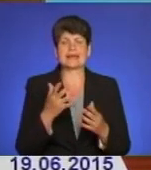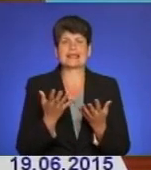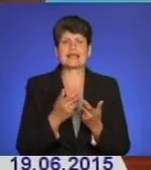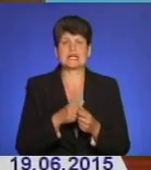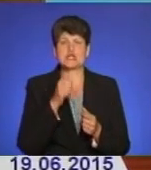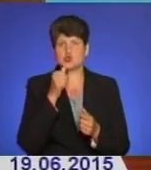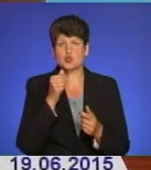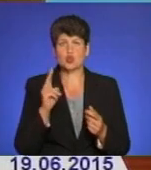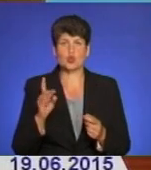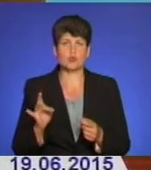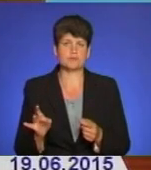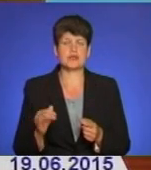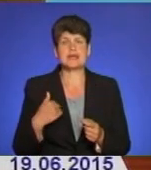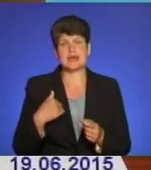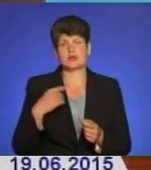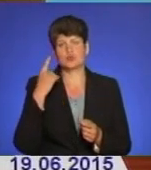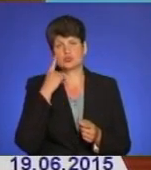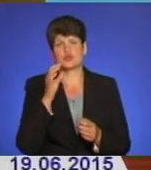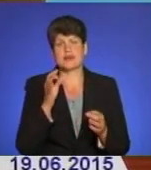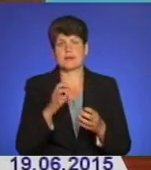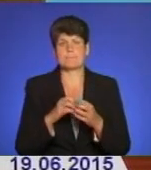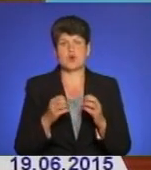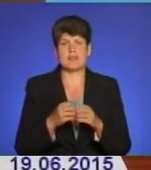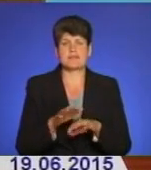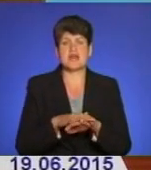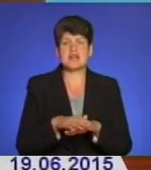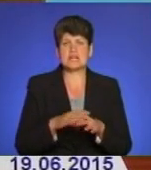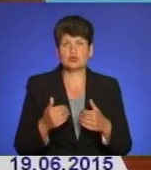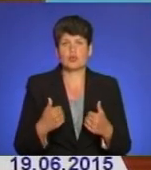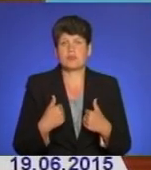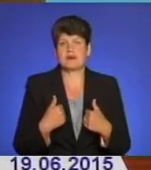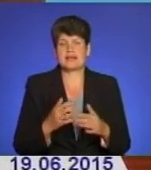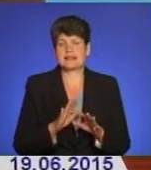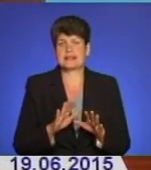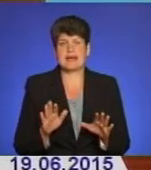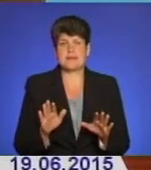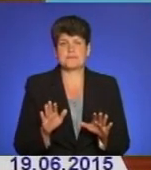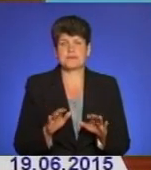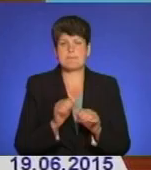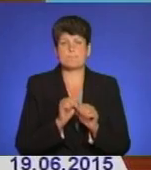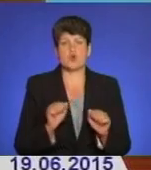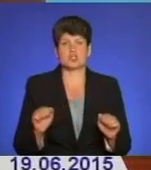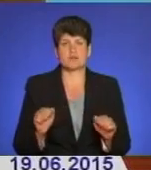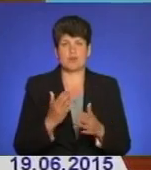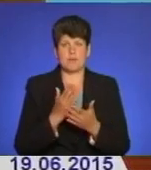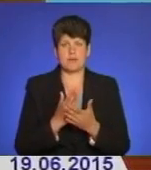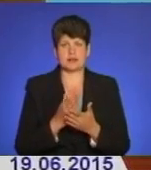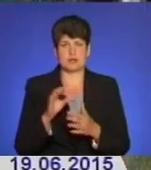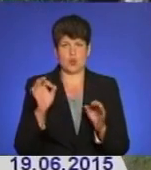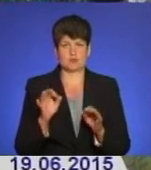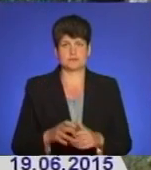і думаю, що ніяких проблем на ринку ми не можемо мати вже